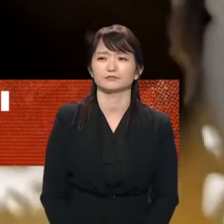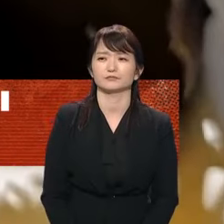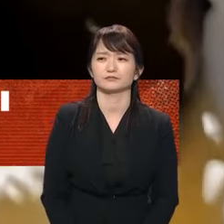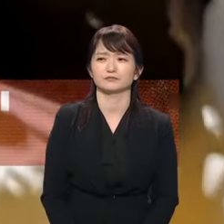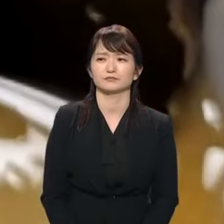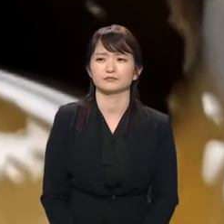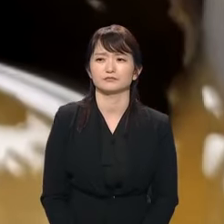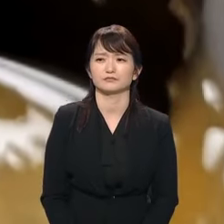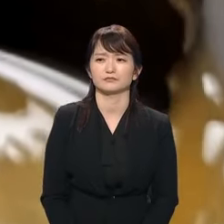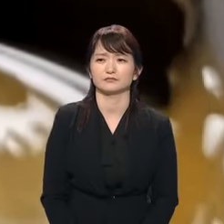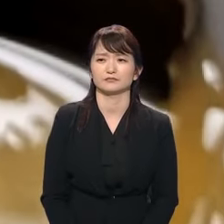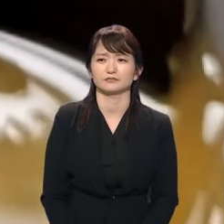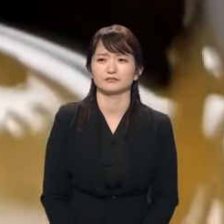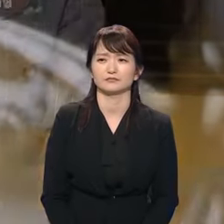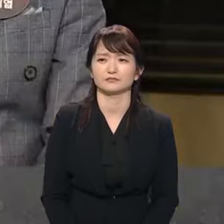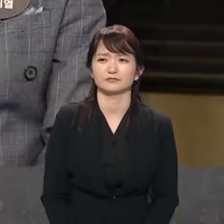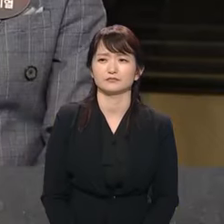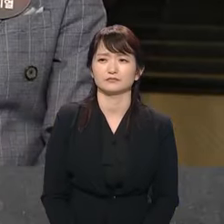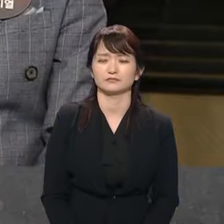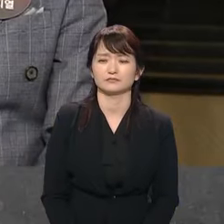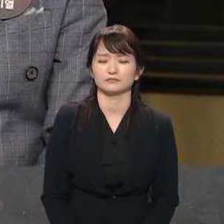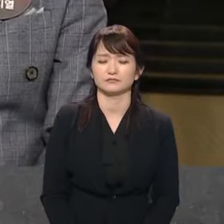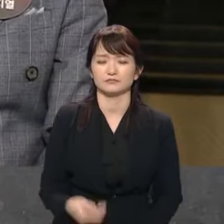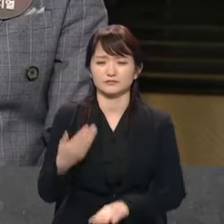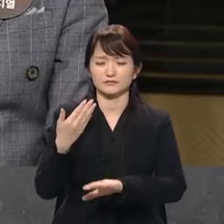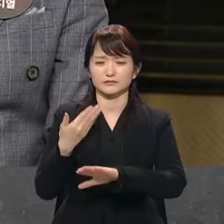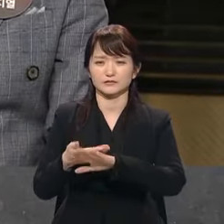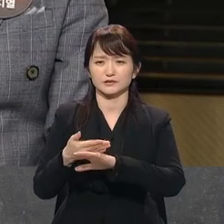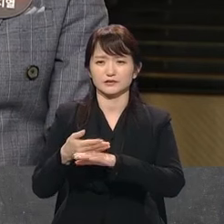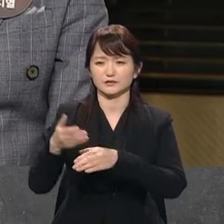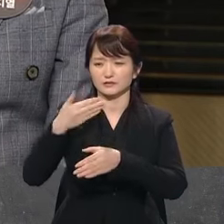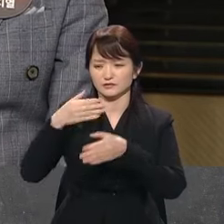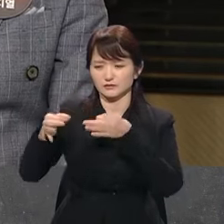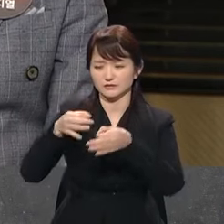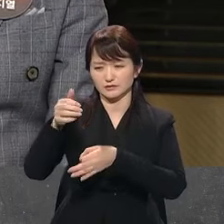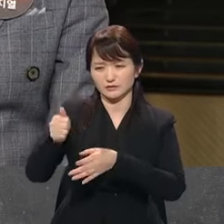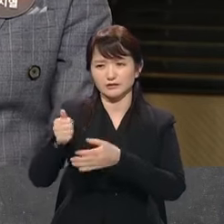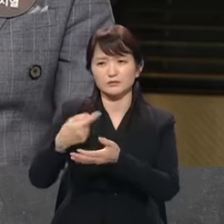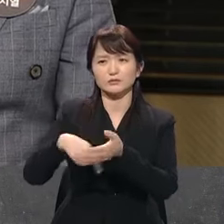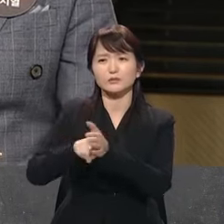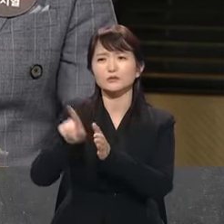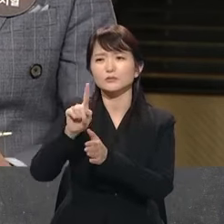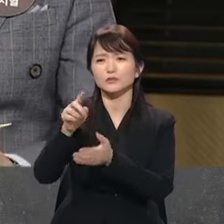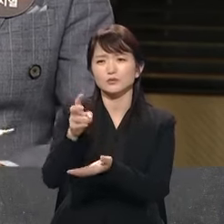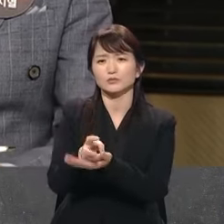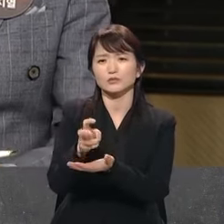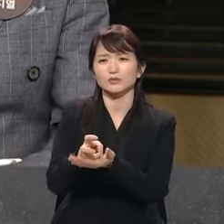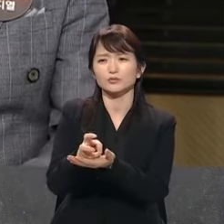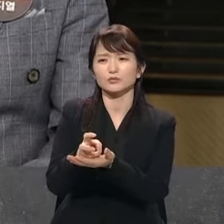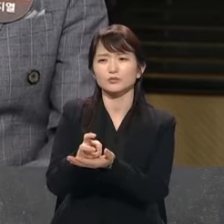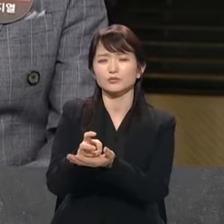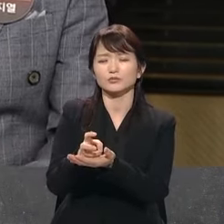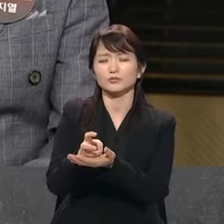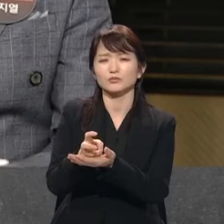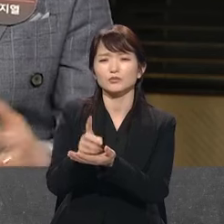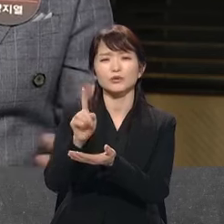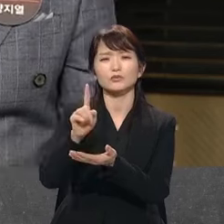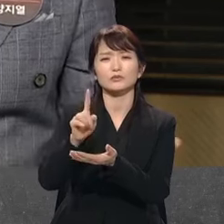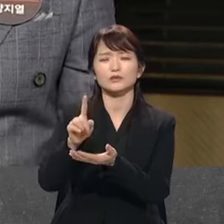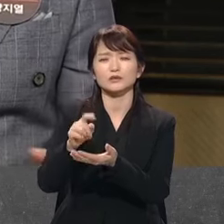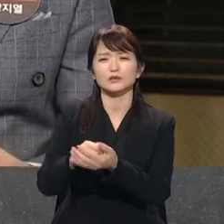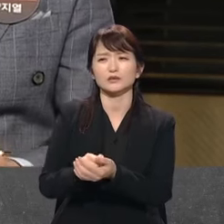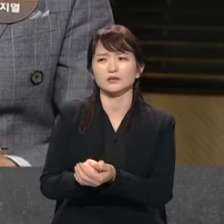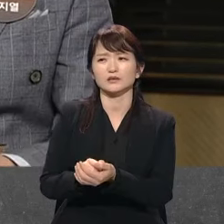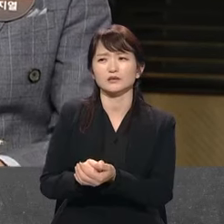이거는 정말 다른 사장님들을 위해서라도 정말 우리나라 법 좀 어떻게 좀 공개할 수 없습니까, 이거? 아, 이